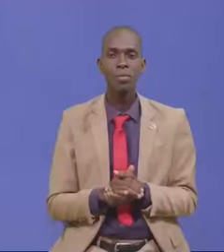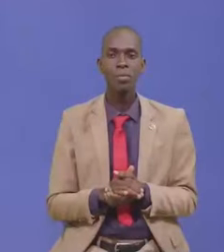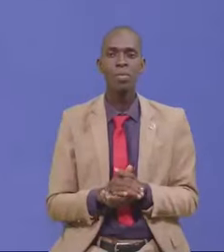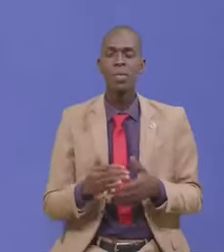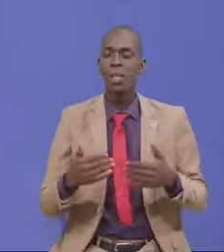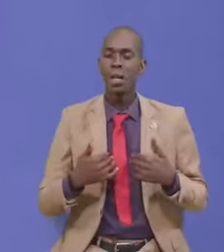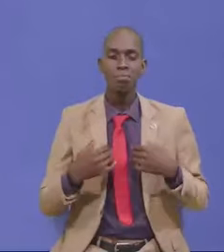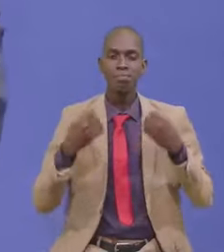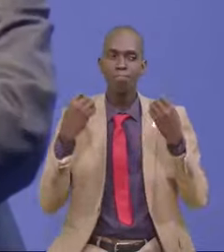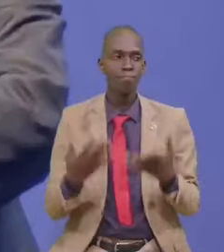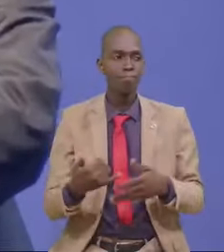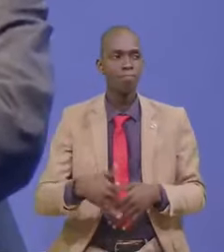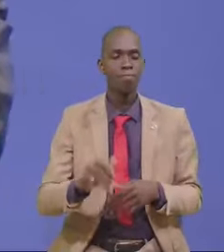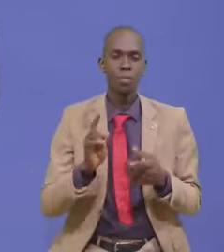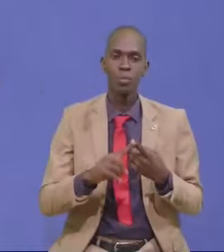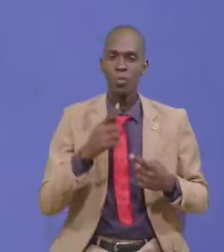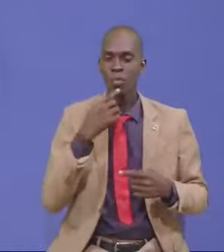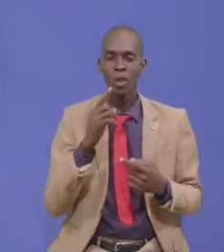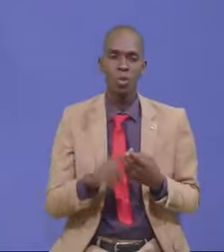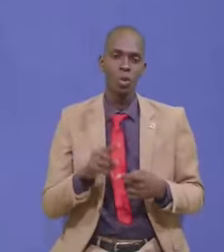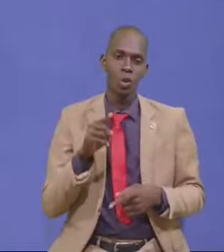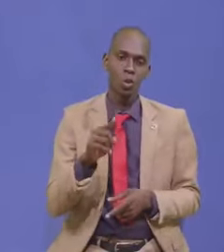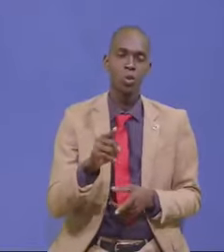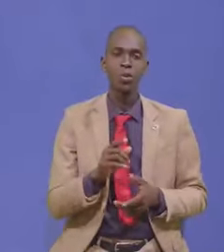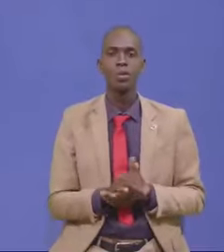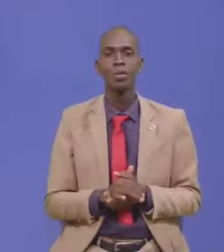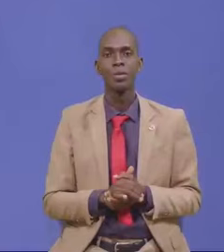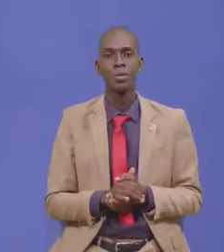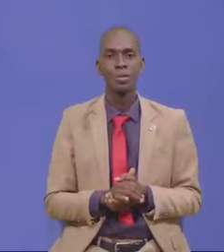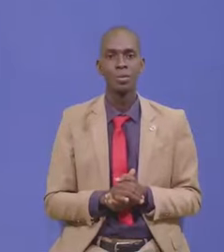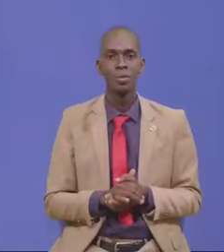Il y a encore beaucoup de choses à vous dire.